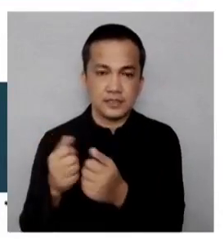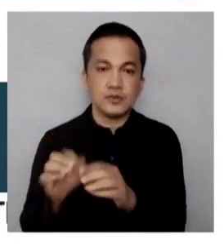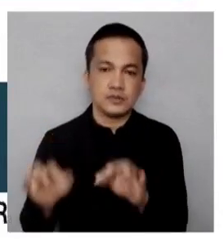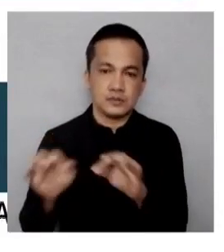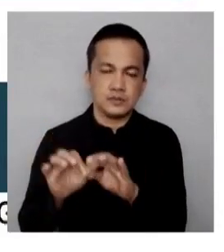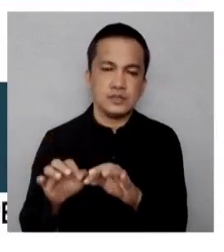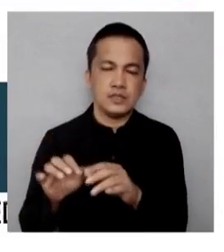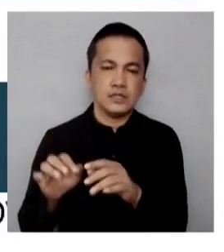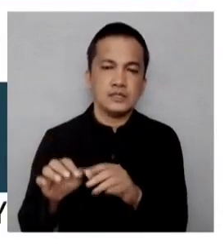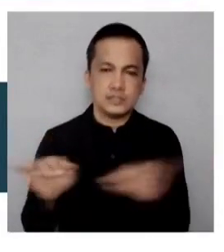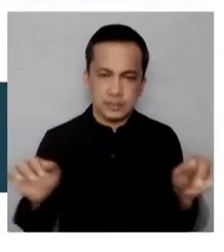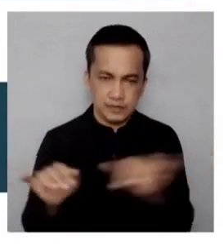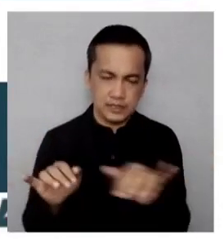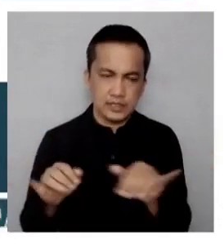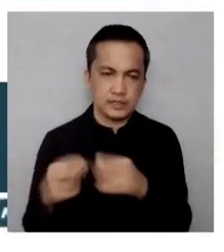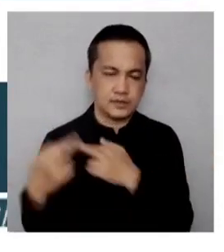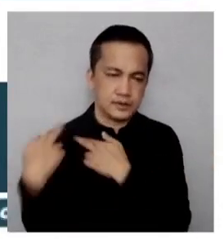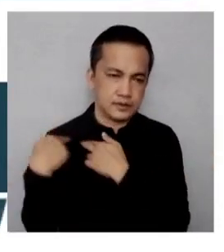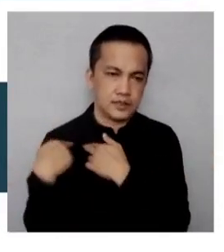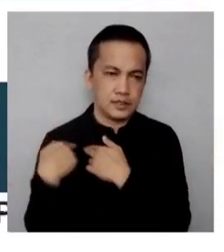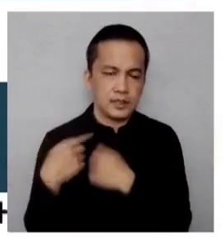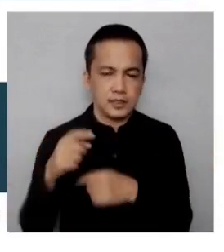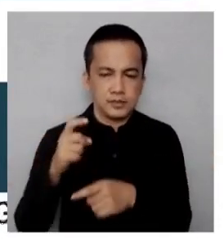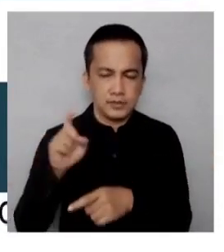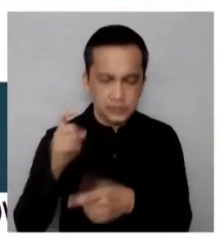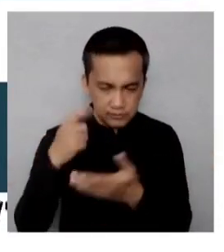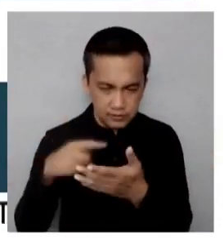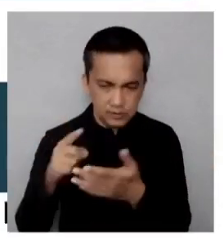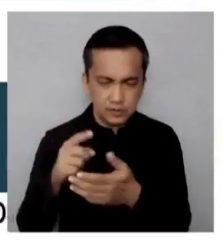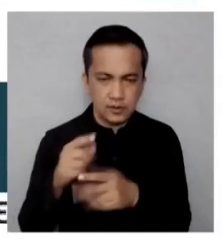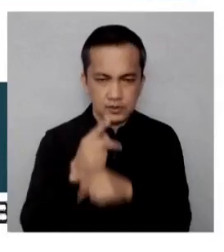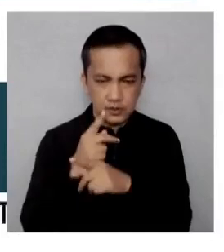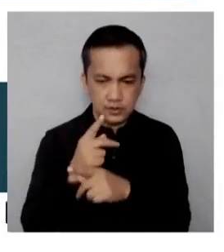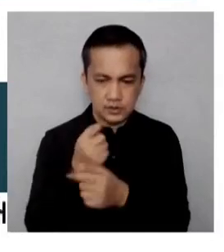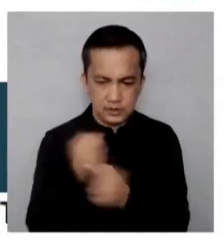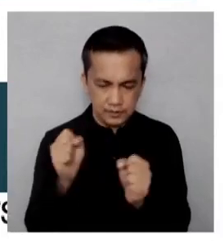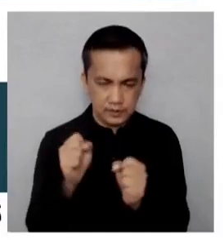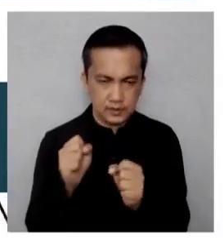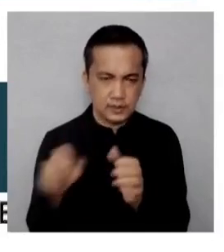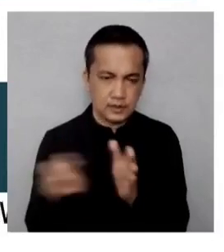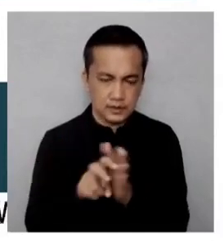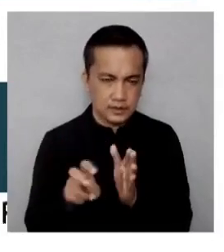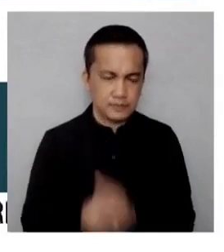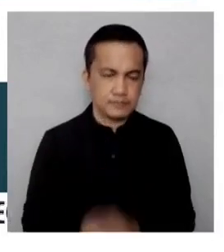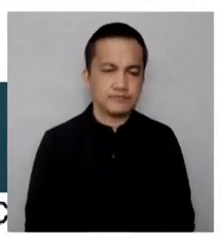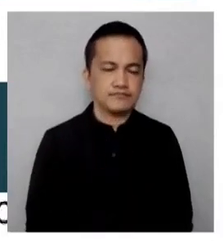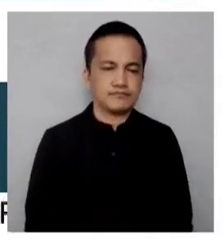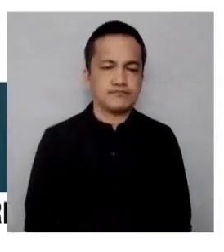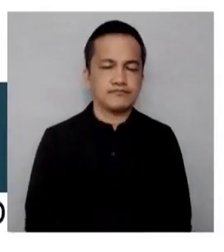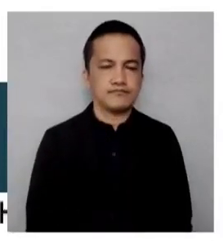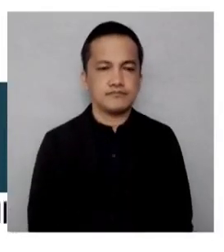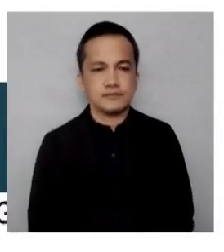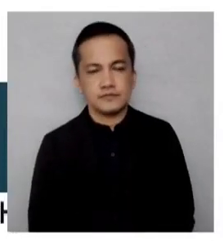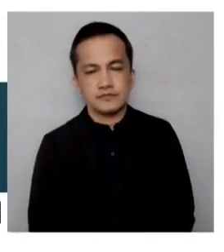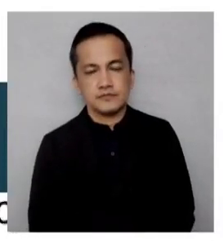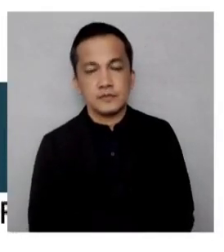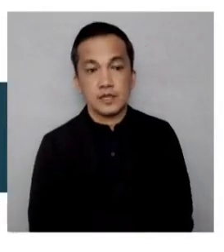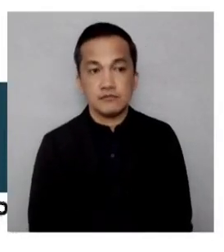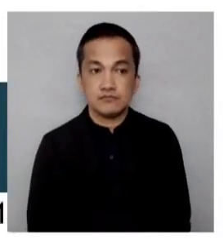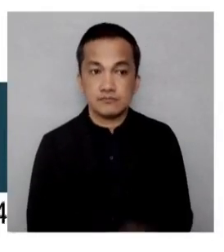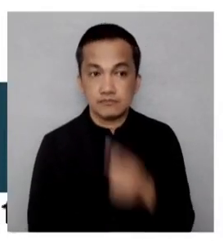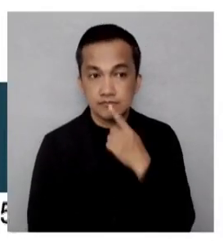Kailangan din nila ma-insure talaga yung protection and safety and nung kanilang passengers. And what about the captain,